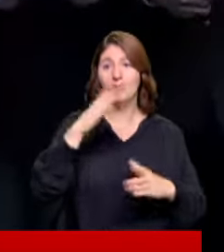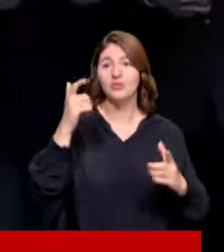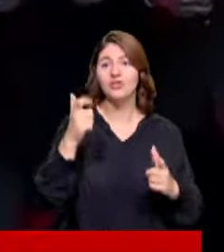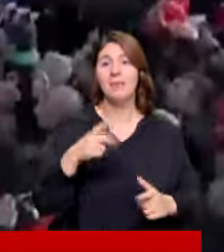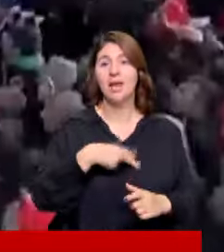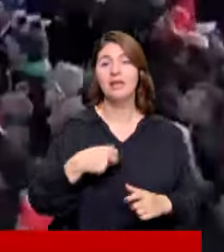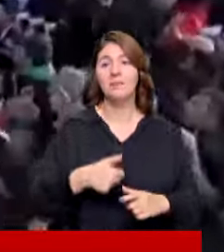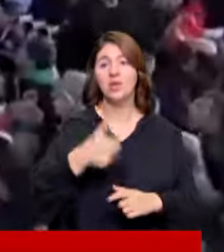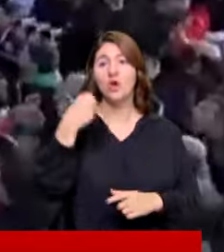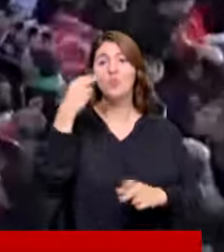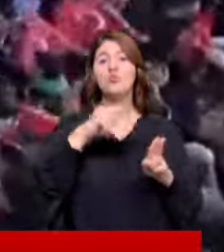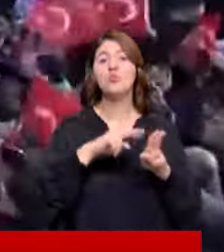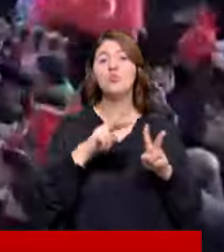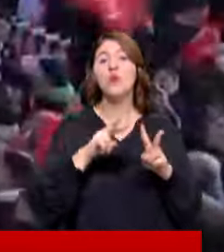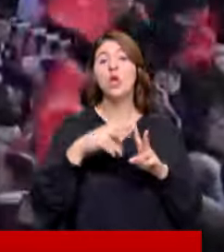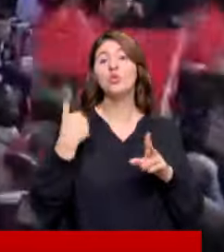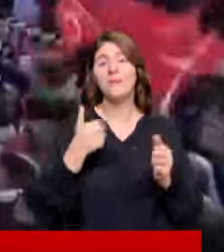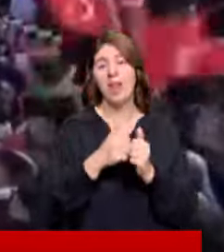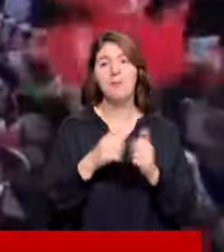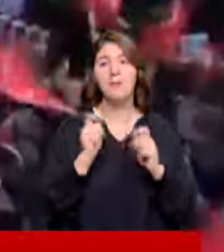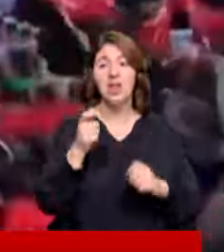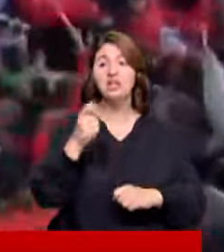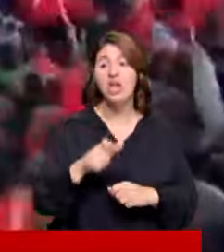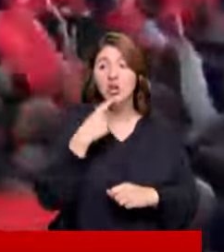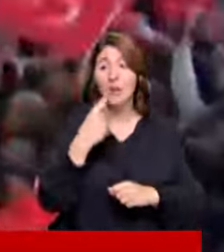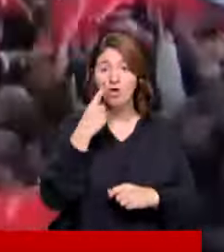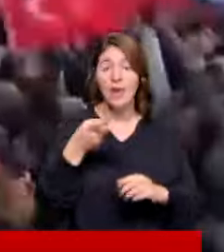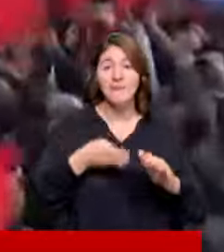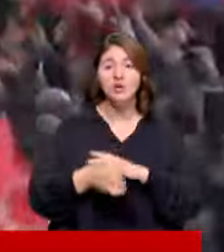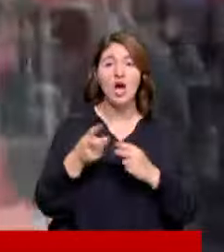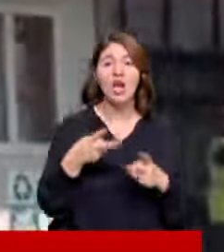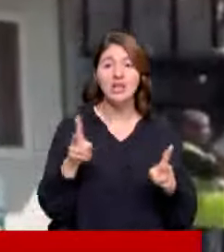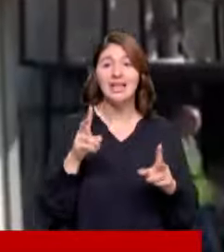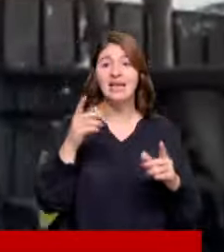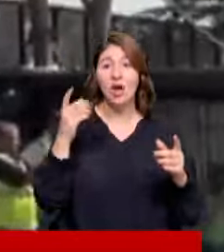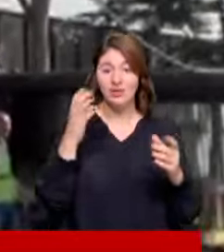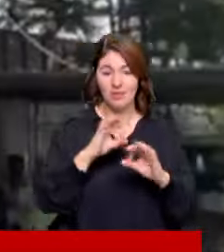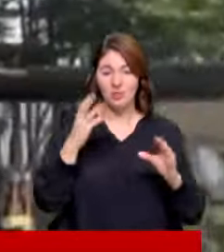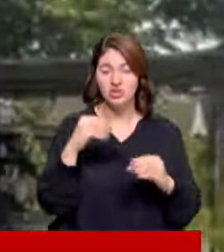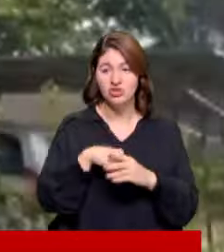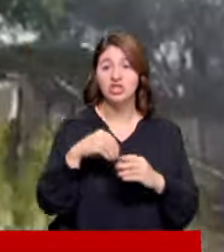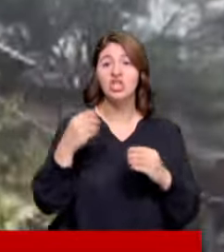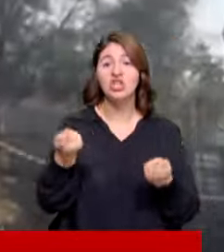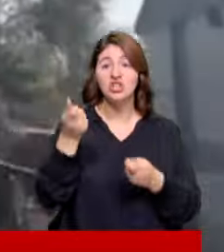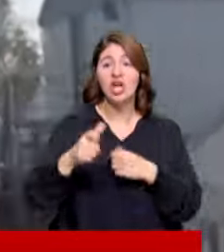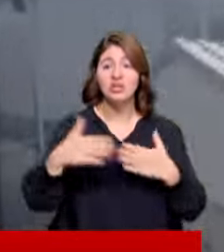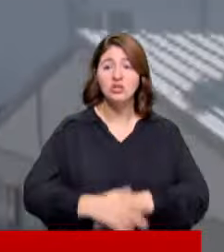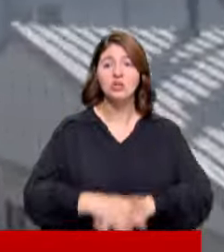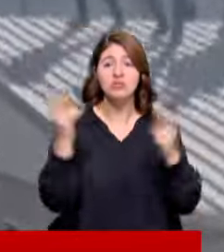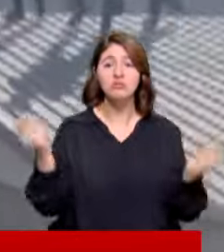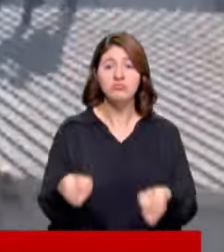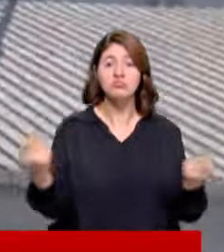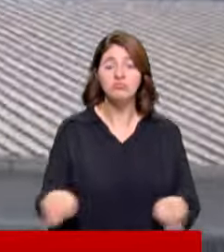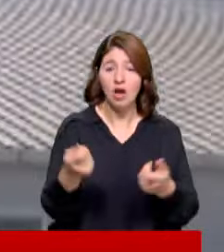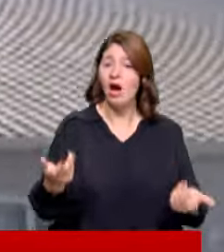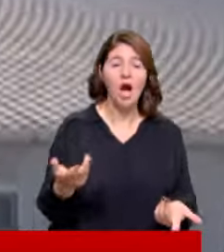Belediye Başkan Adayı Murat Kurum'la birlikte yaptı. İşçilerin iddiasına göre metronun açılışa yetişmesi erişmesi için işçiler gece gündüz demeden